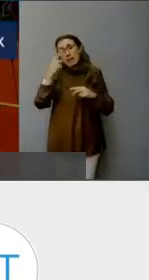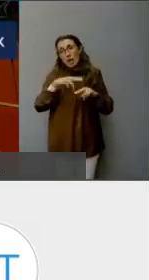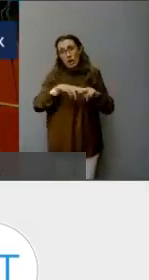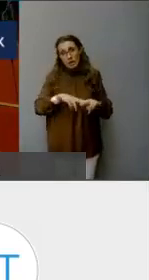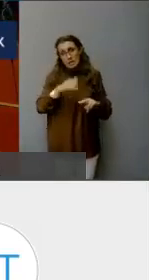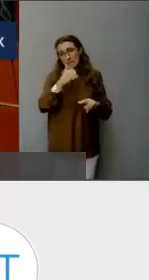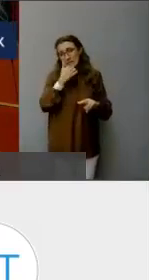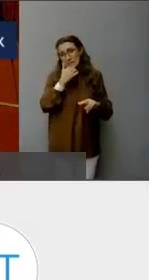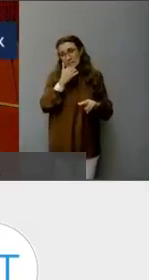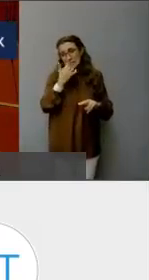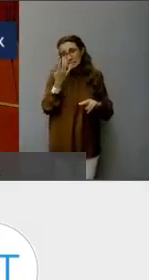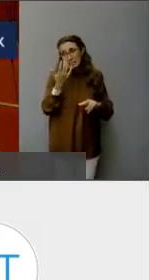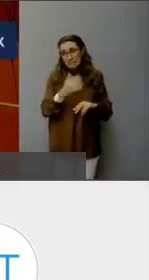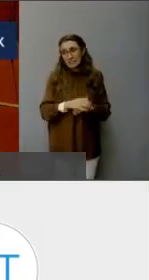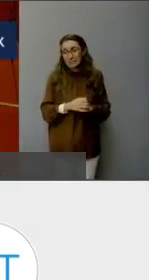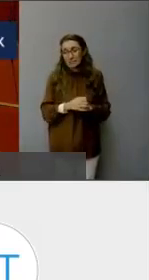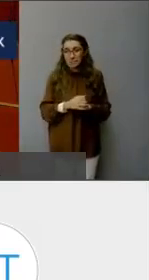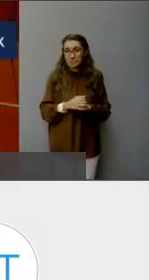però